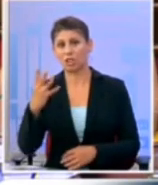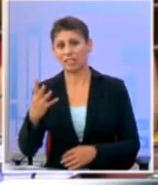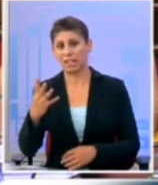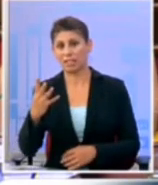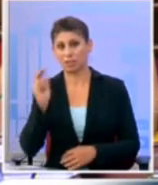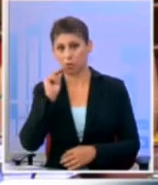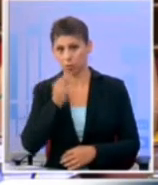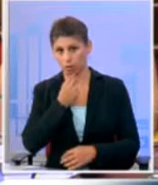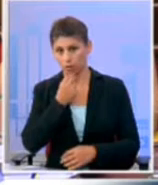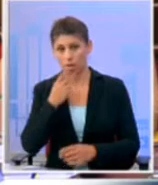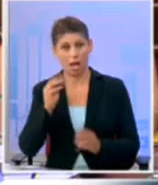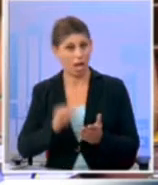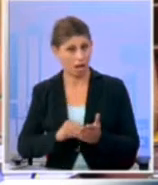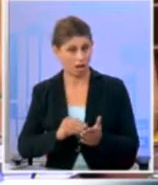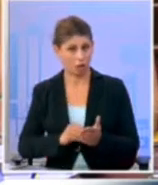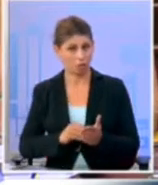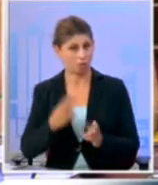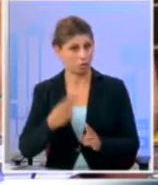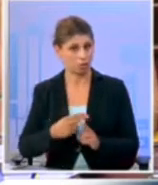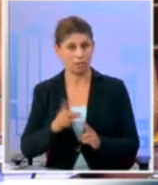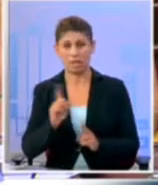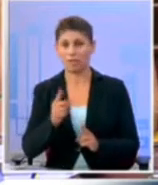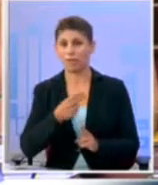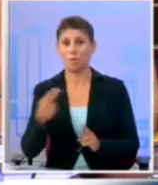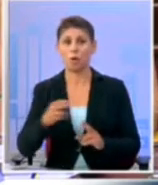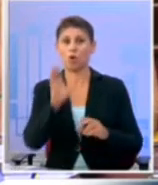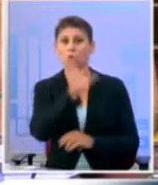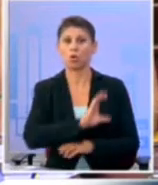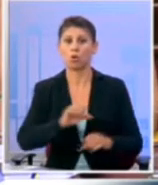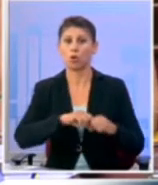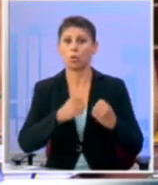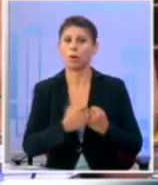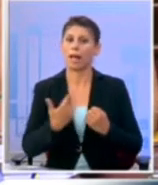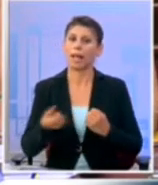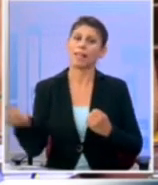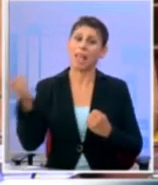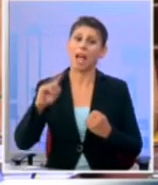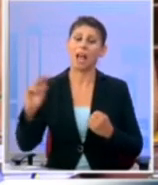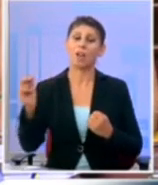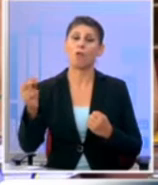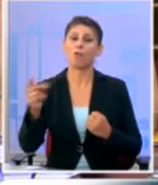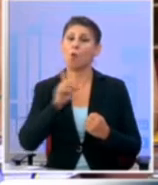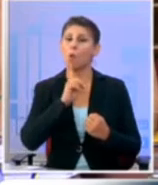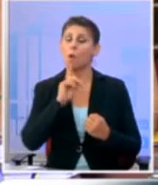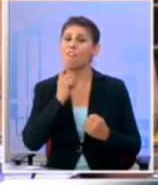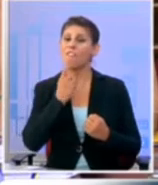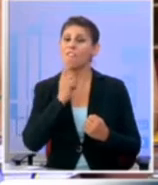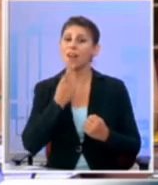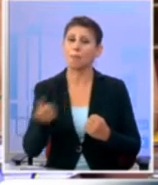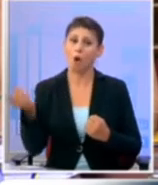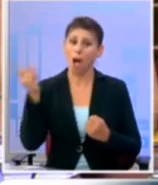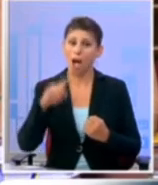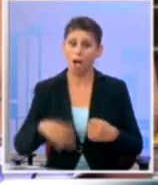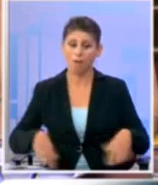Και επίσης, και έχει μια σημασία αυτό, δεν αφορά μόνο το Eurogroup, αφορά και τα άλλα κοινοβούλια, όπως το φιλανδικό, που από